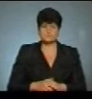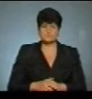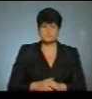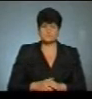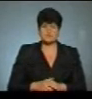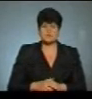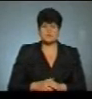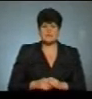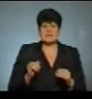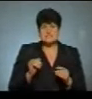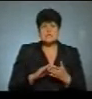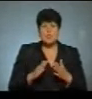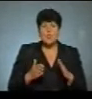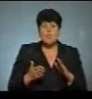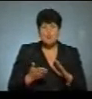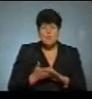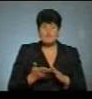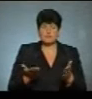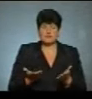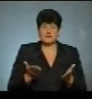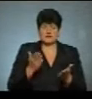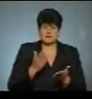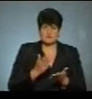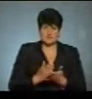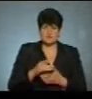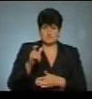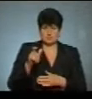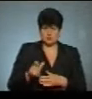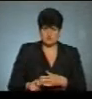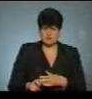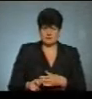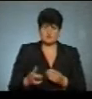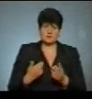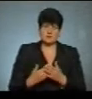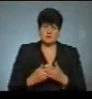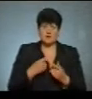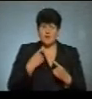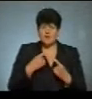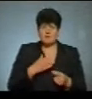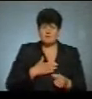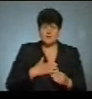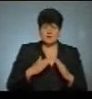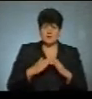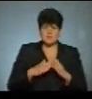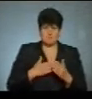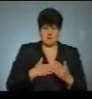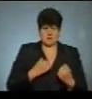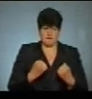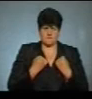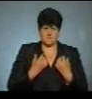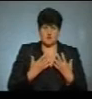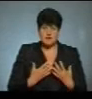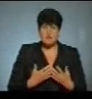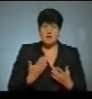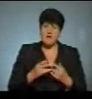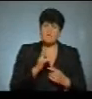з певними умовами, в яких перебуває людина. Тому що, кажуть, мій дім – моя фортеця, так? Але в одного